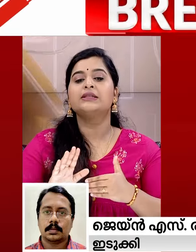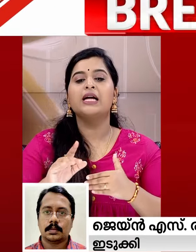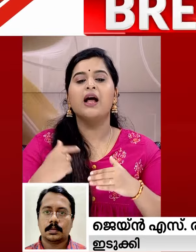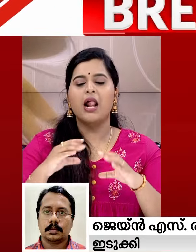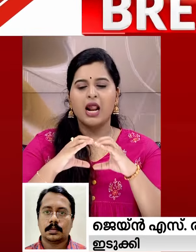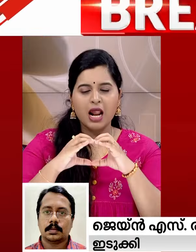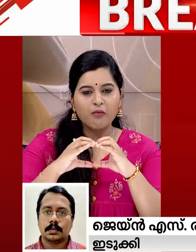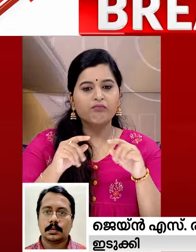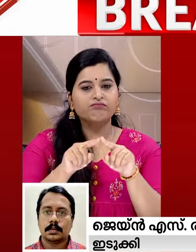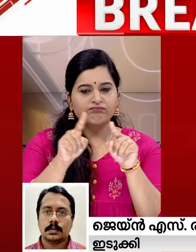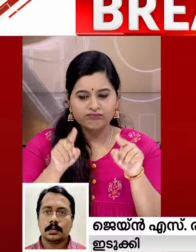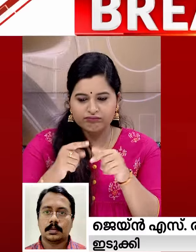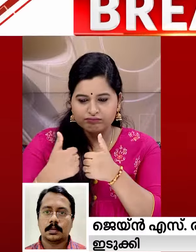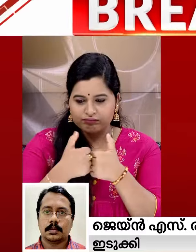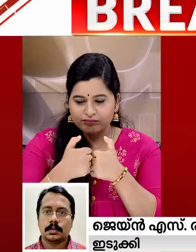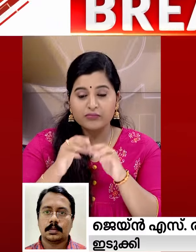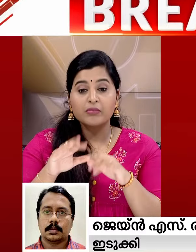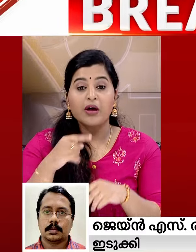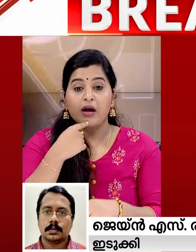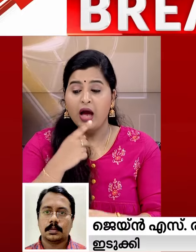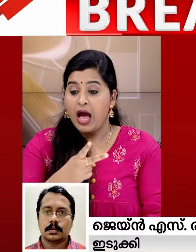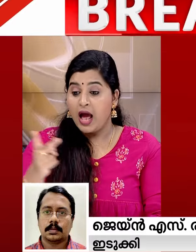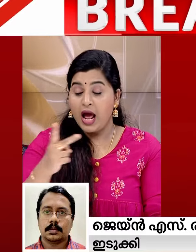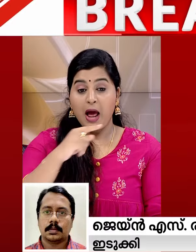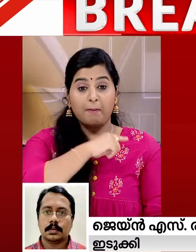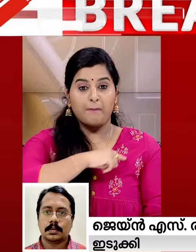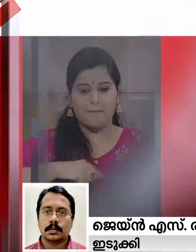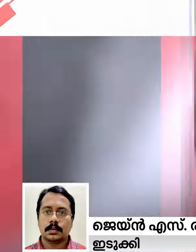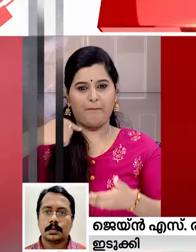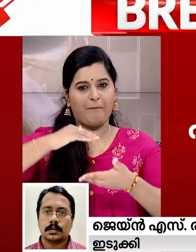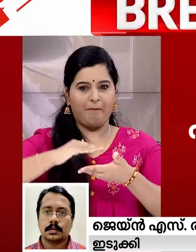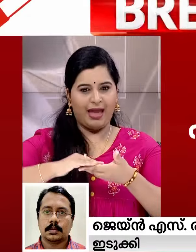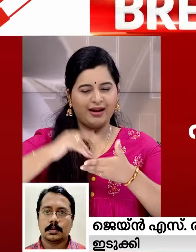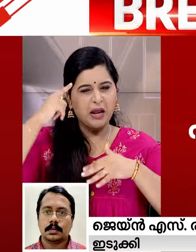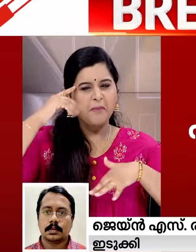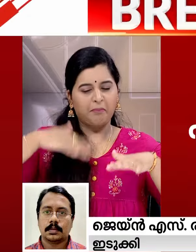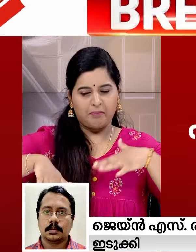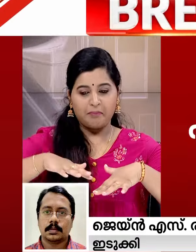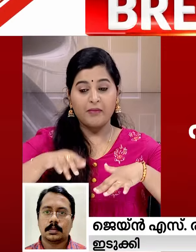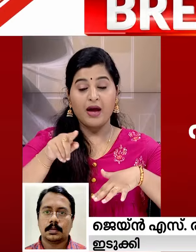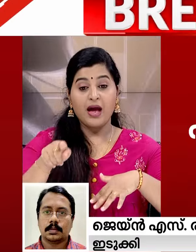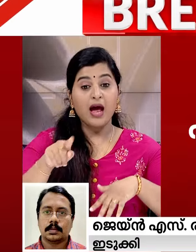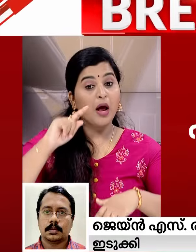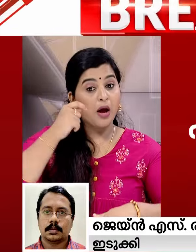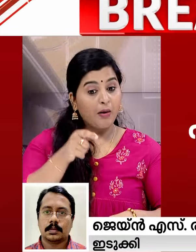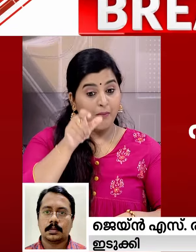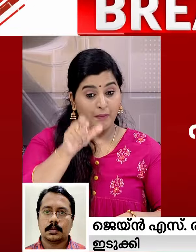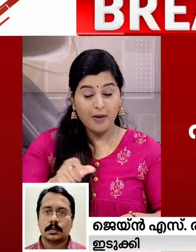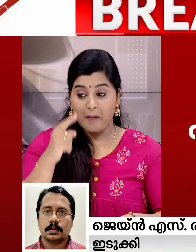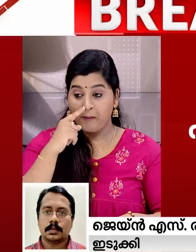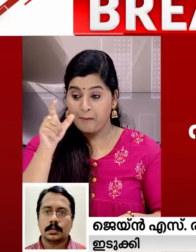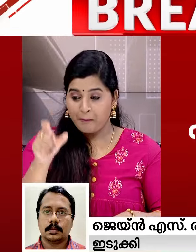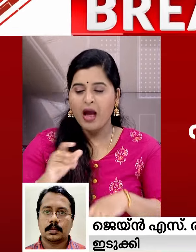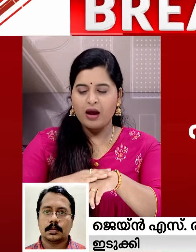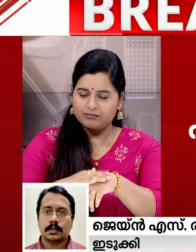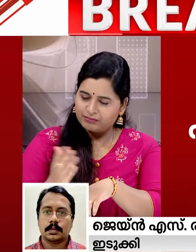ചെയ്യുകയായിരുന്നു. ഇതിനിടയിലാണ് ഇയാൾ വിവാഹ വാഗ്ദാനം നൽകി ഈ പെൺകുട്ടിയെ അടിമാലിയിലെ ഒരു സ്വകാര്യ ലോഡ്ജിൽ വെച്ച് പീഡിപ്പിച്ചത്.